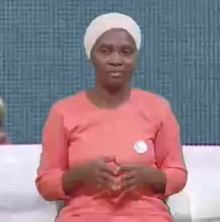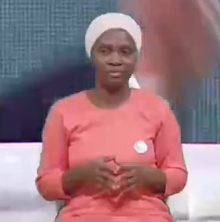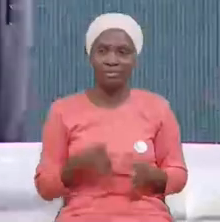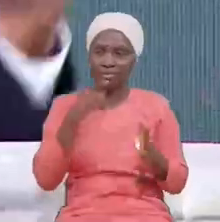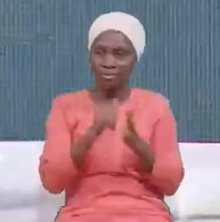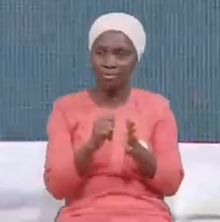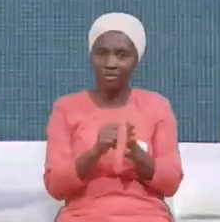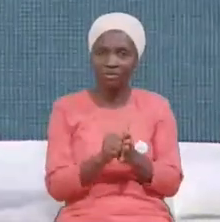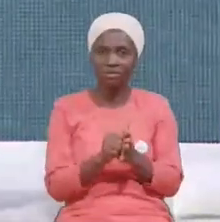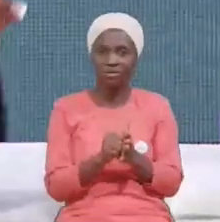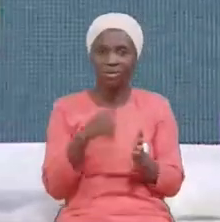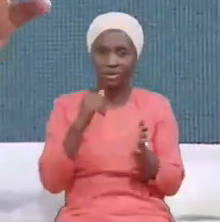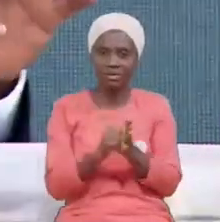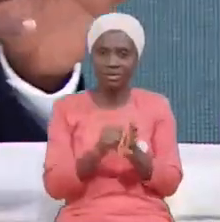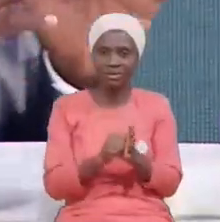Va derrière moi.